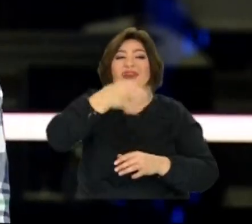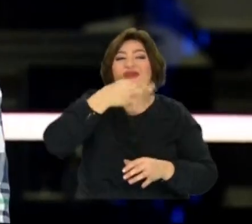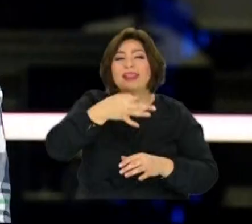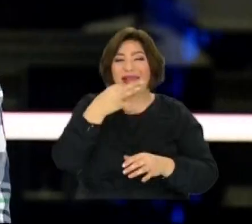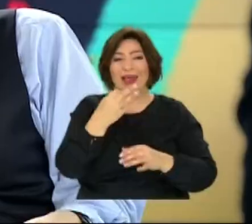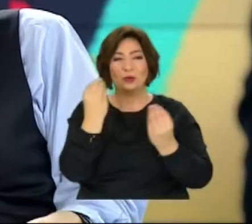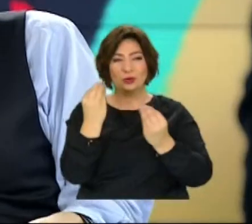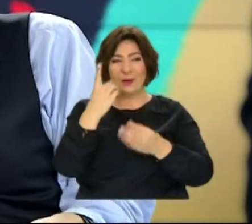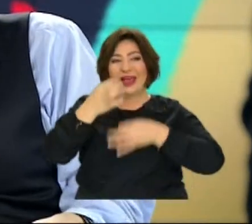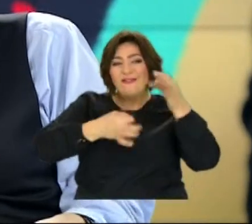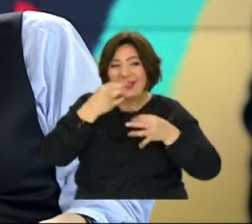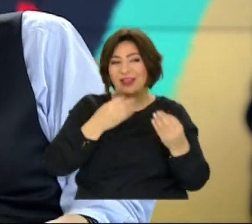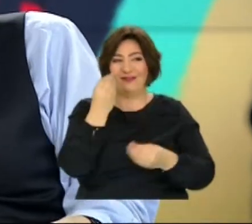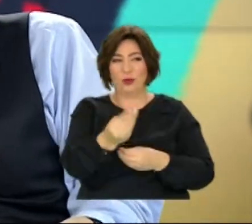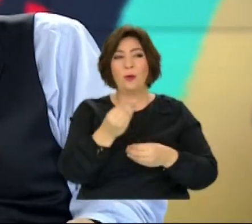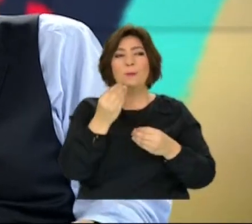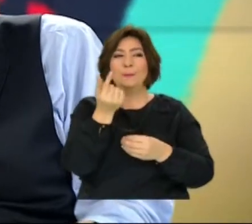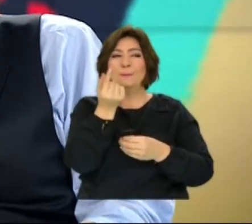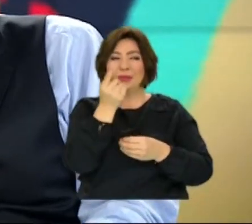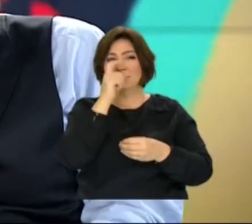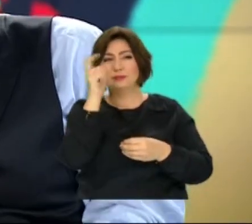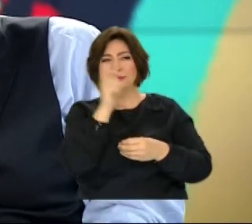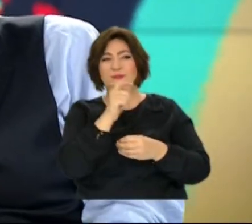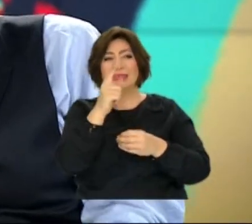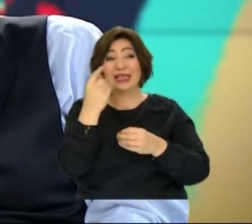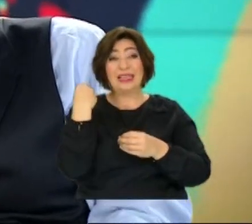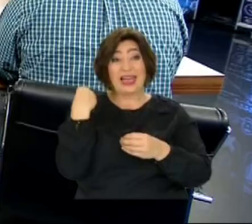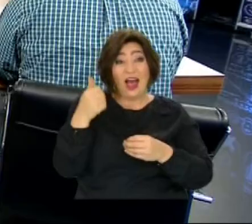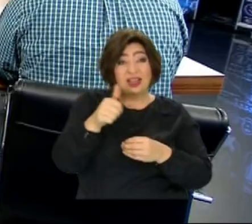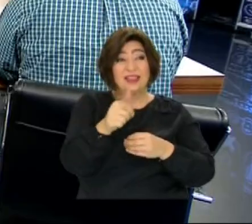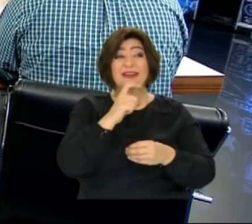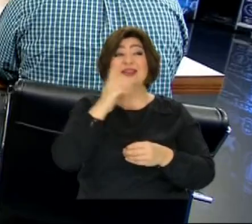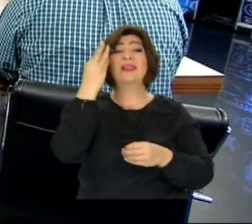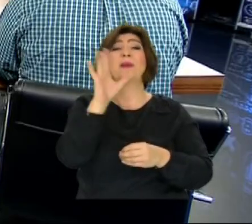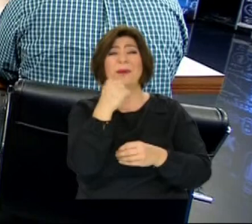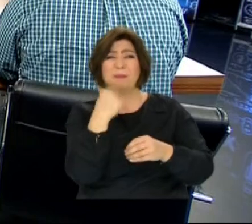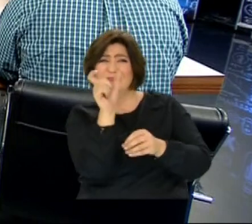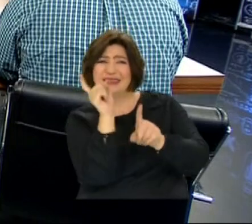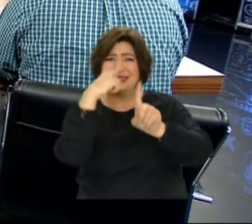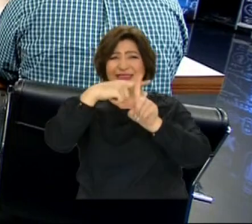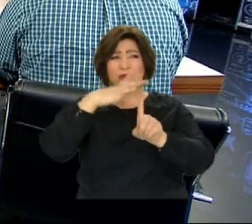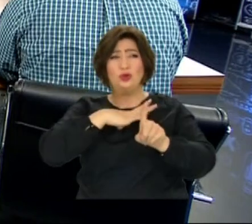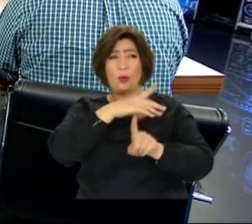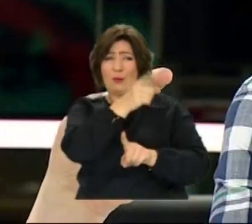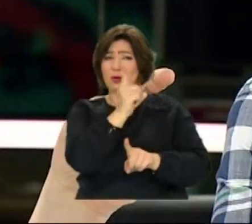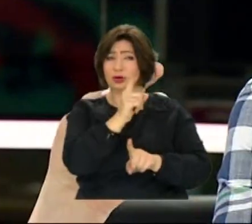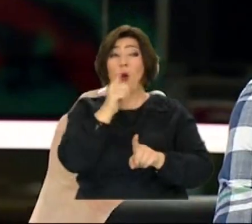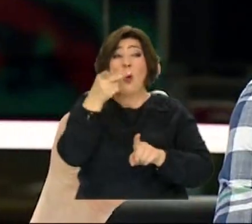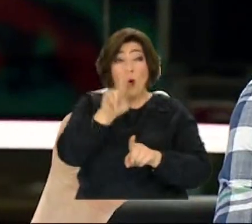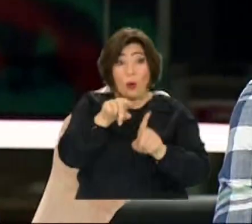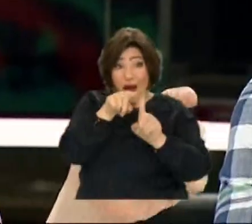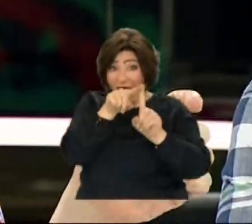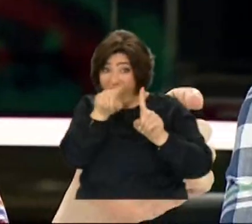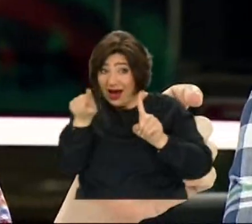değil. Buyurun cennete gidin ama dur biraz beni açar şimdi. Yani. Yeni açanlar yanlış anlamasın diye ufacık bir şey belirteyim de Kur'an'da belirtilen şey şu. Ölüm anında artık